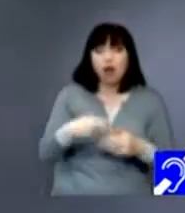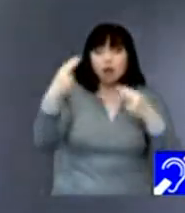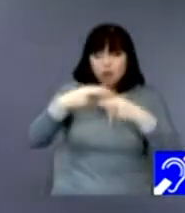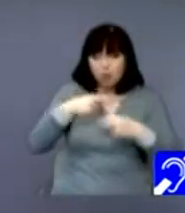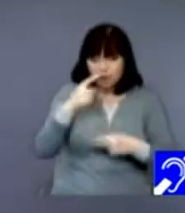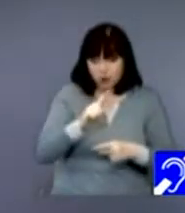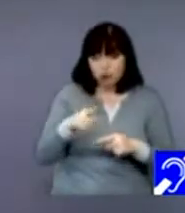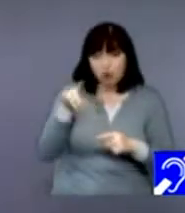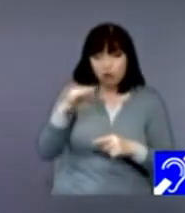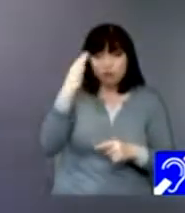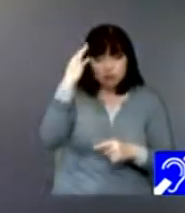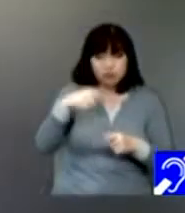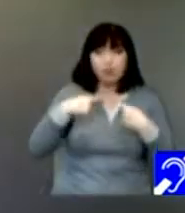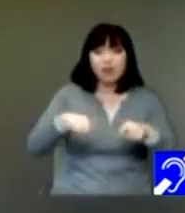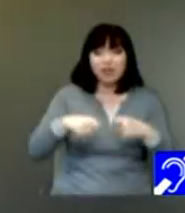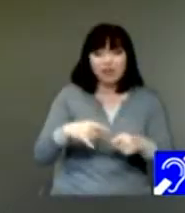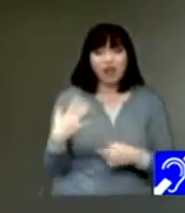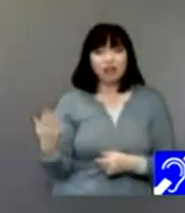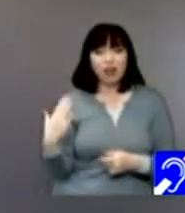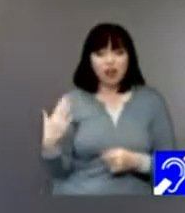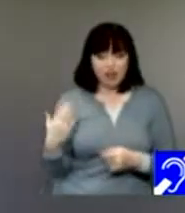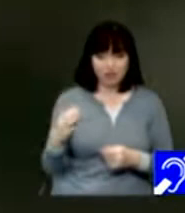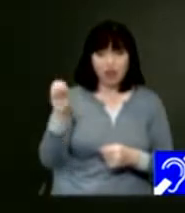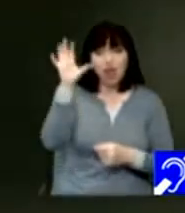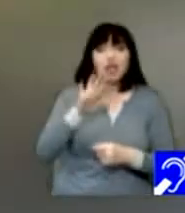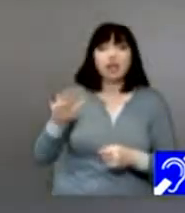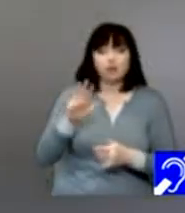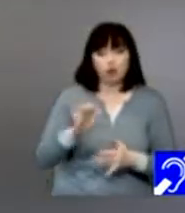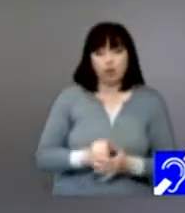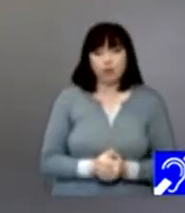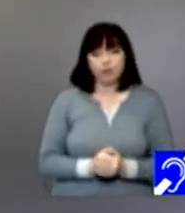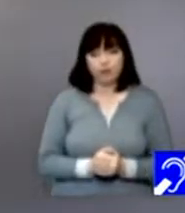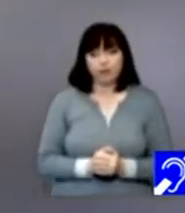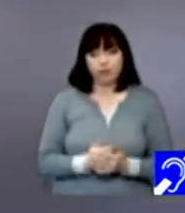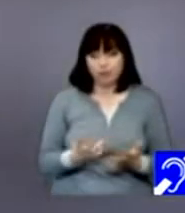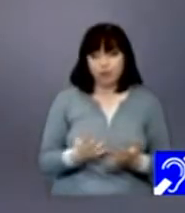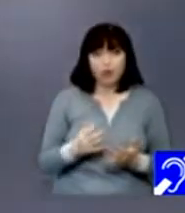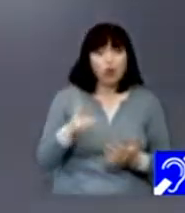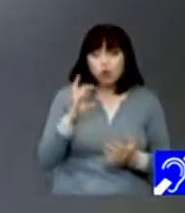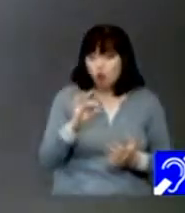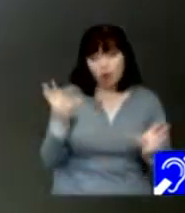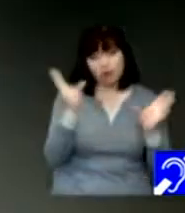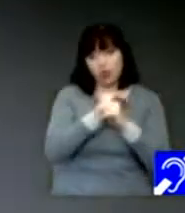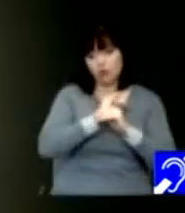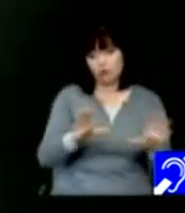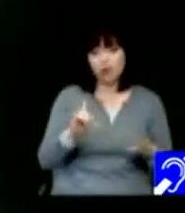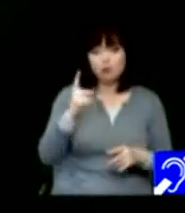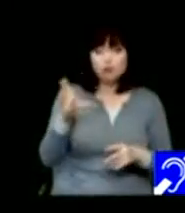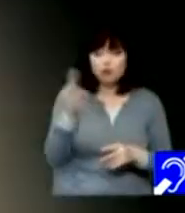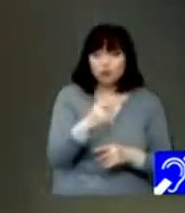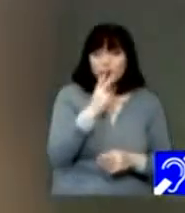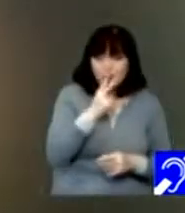vameșilor, bărbatul intenționa să comercializeze țigările pe Piața Neagră din Uniunea Europeană. Nu a mai apucat pentru că tutunul, dar